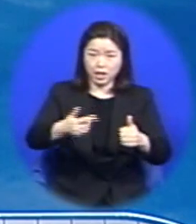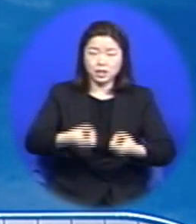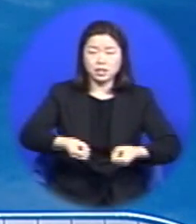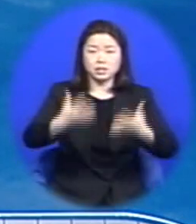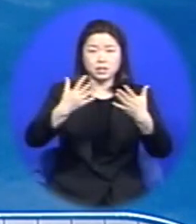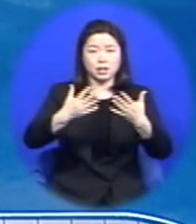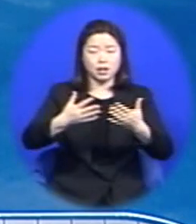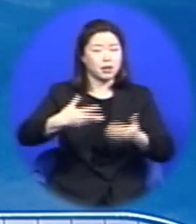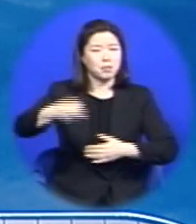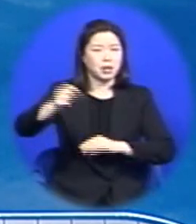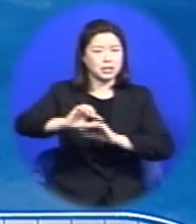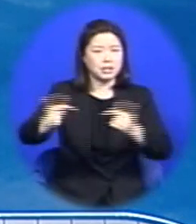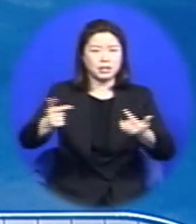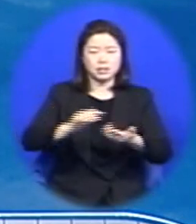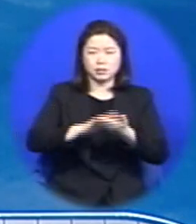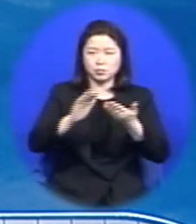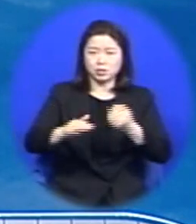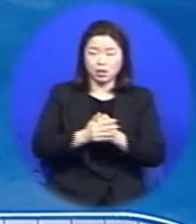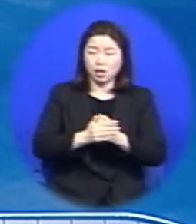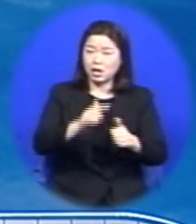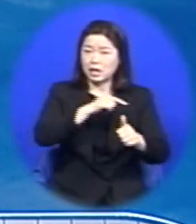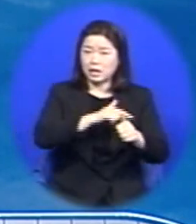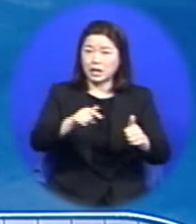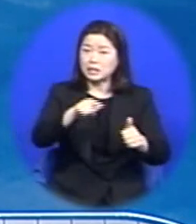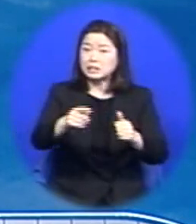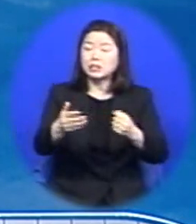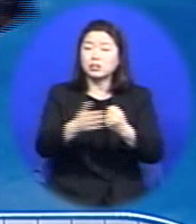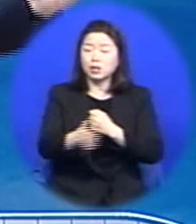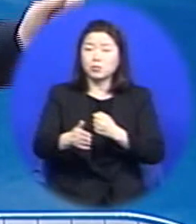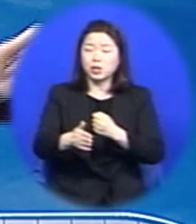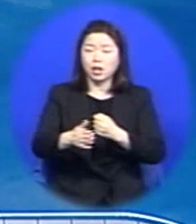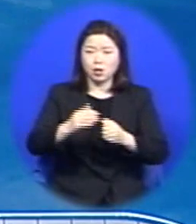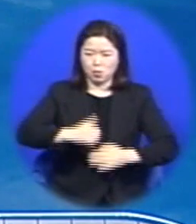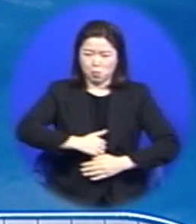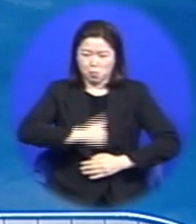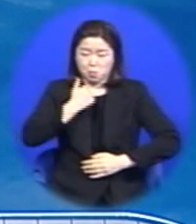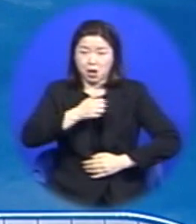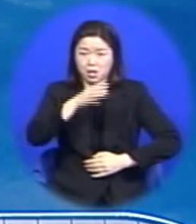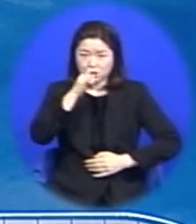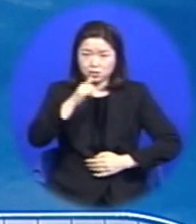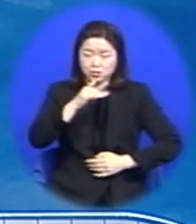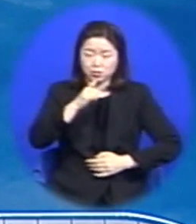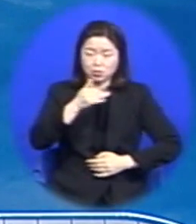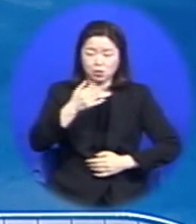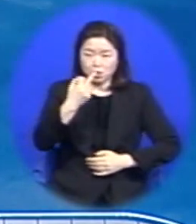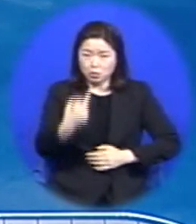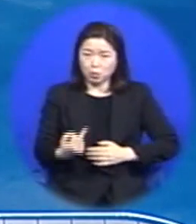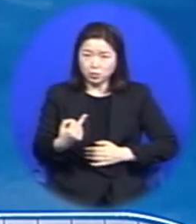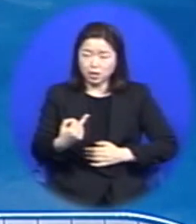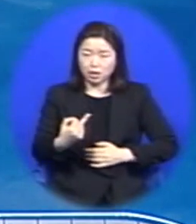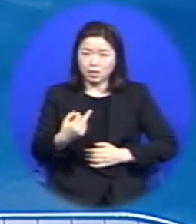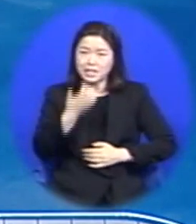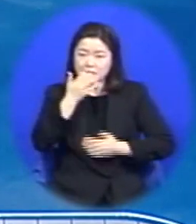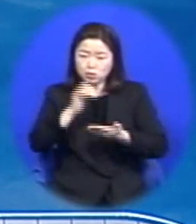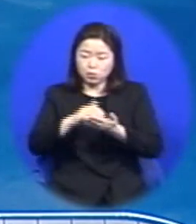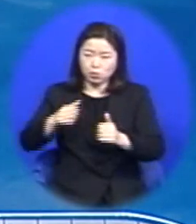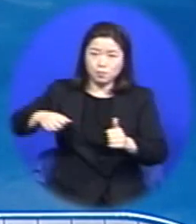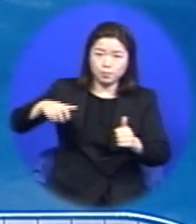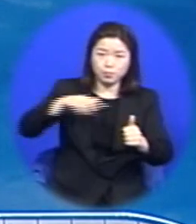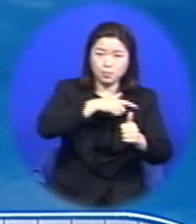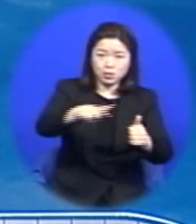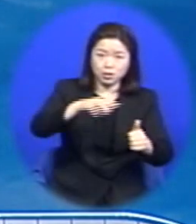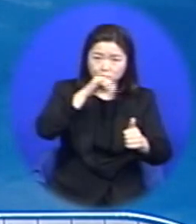받으셨어요. 가인이 그것 때문에 화가 나서 동생을 돌로 쳐 죽였습니다. 예배드리고 살인사건이 인류